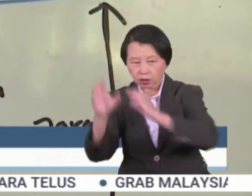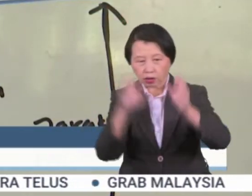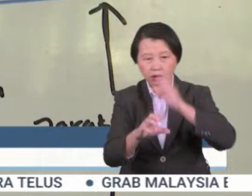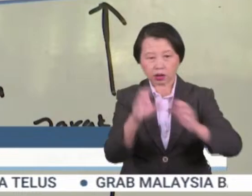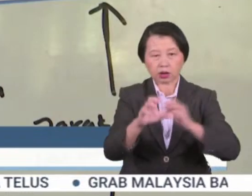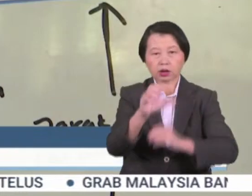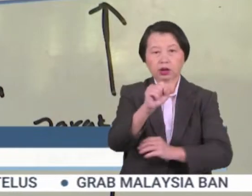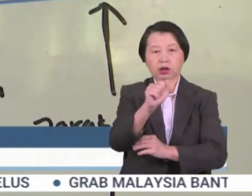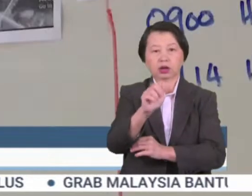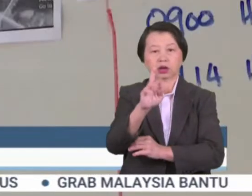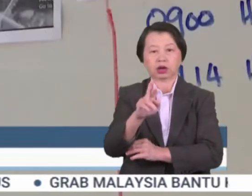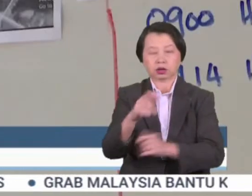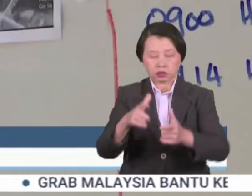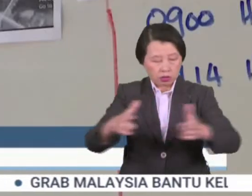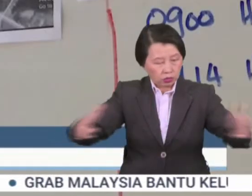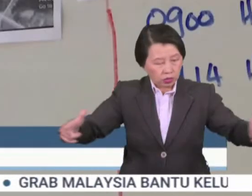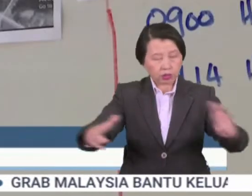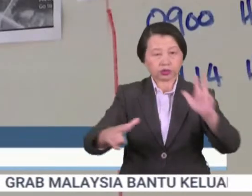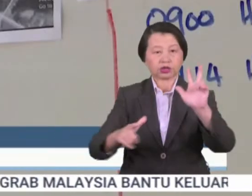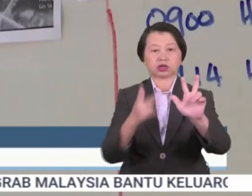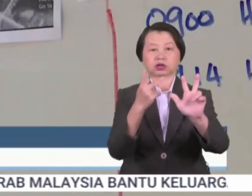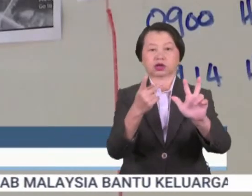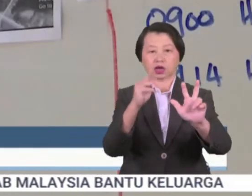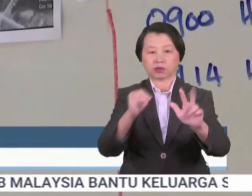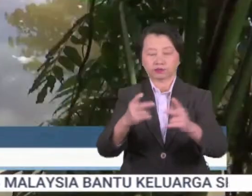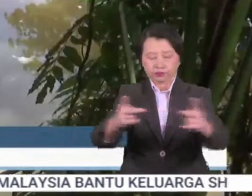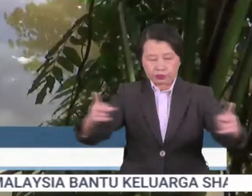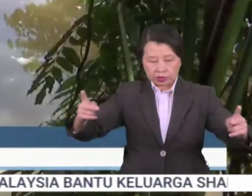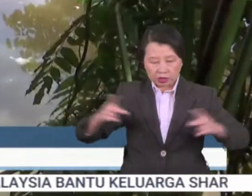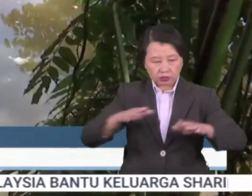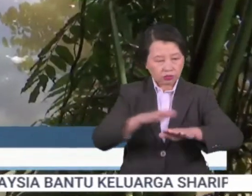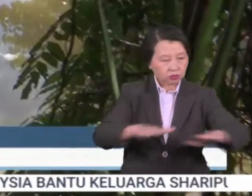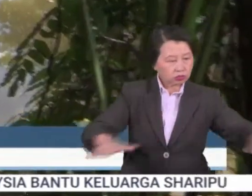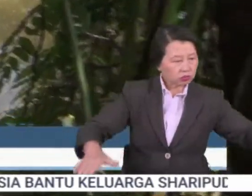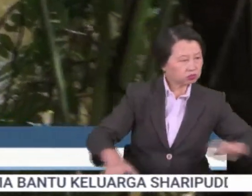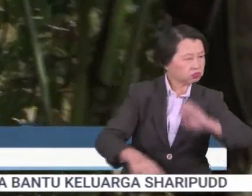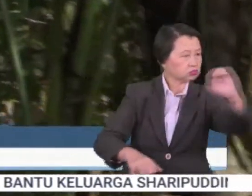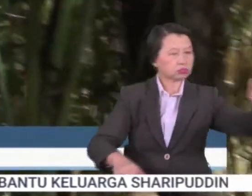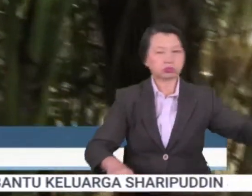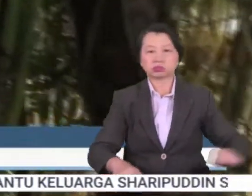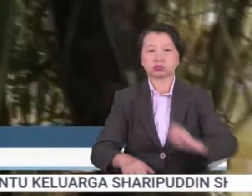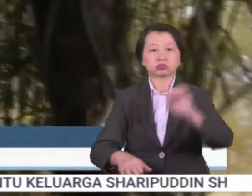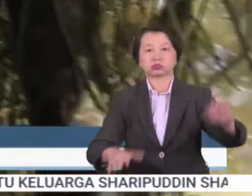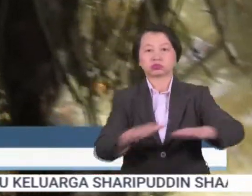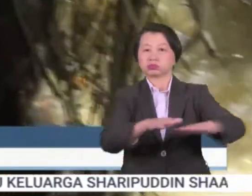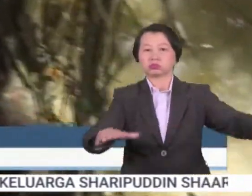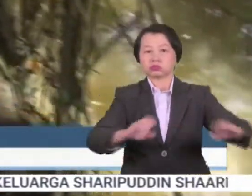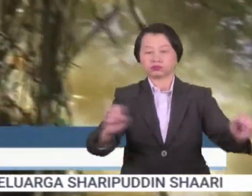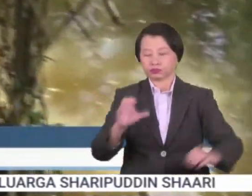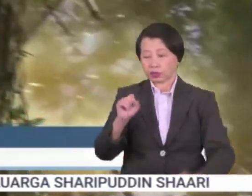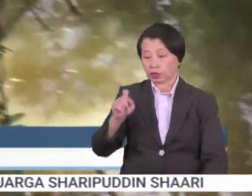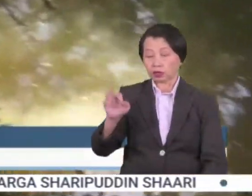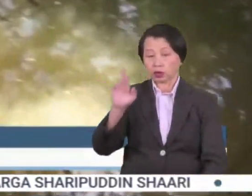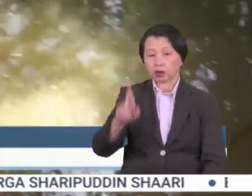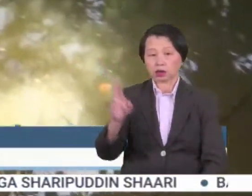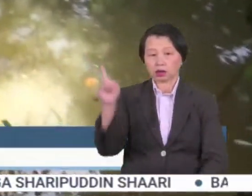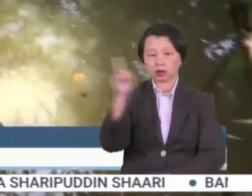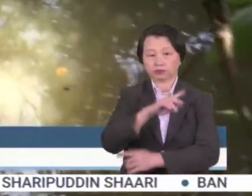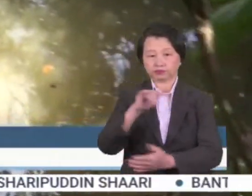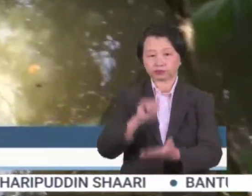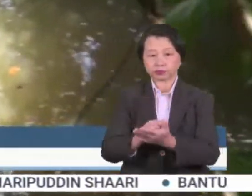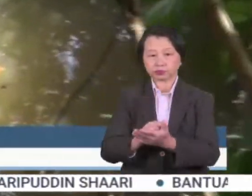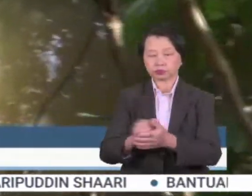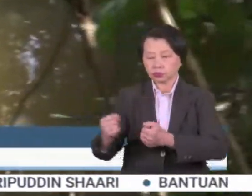S semalam seluas 3 km di kawasan darat tidak menemukan sebarang petunjuk Sar hari ini radius